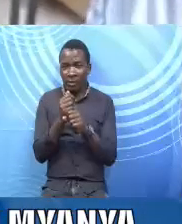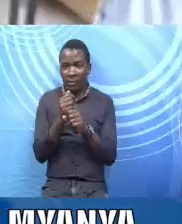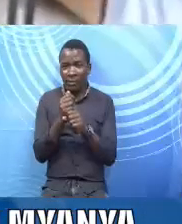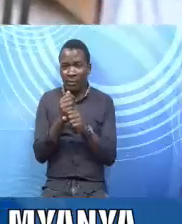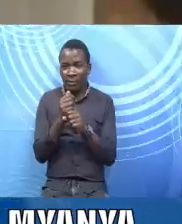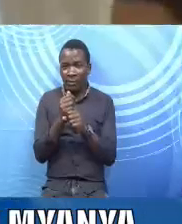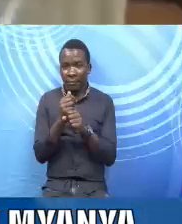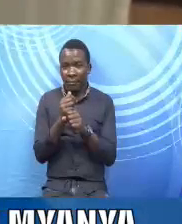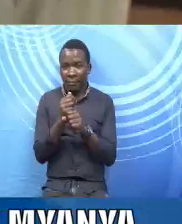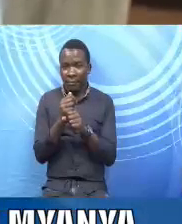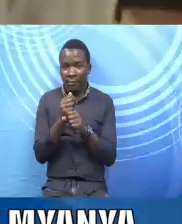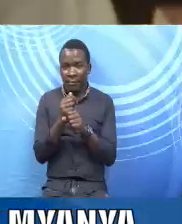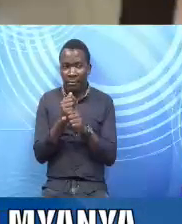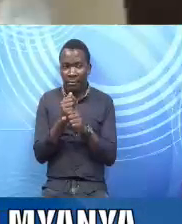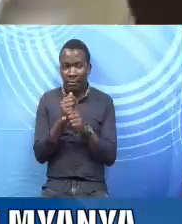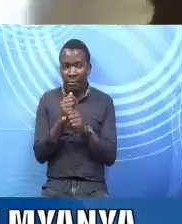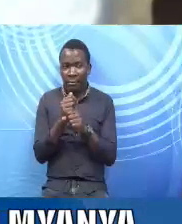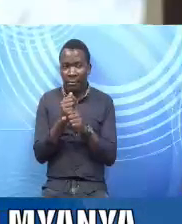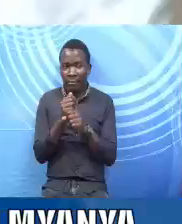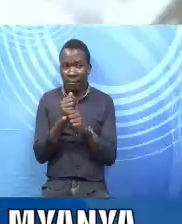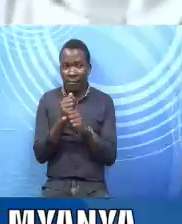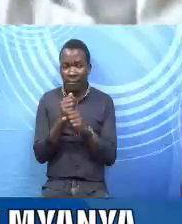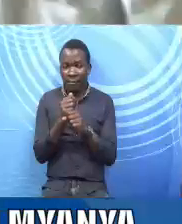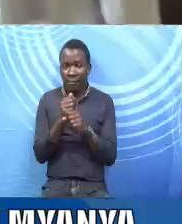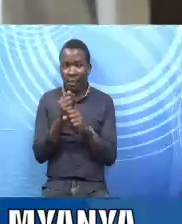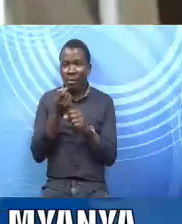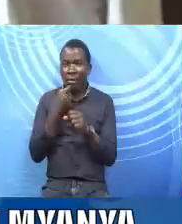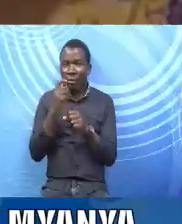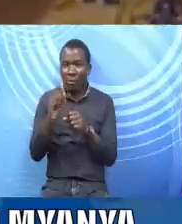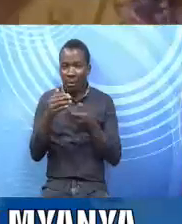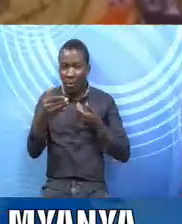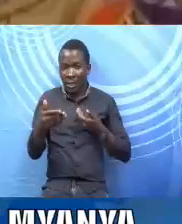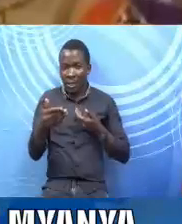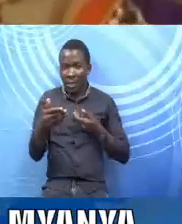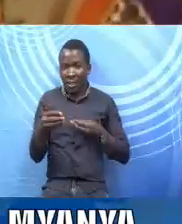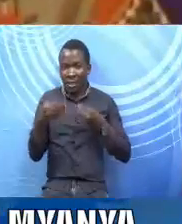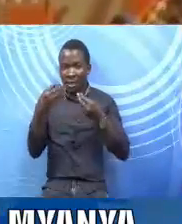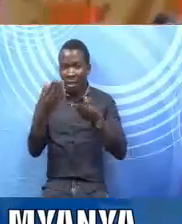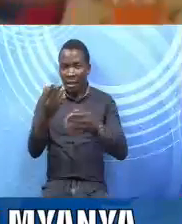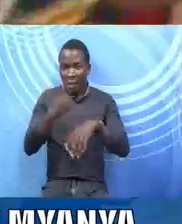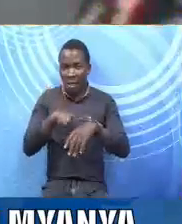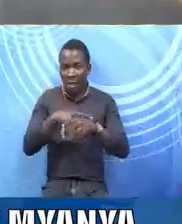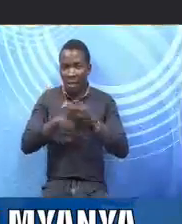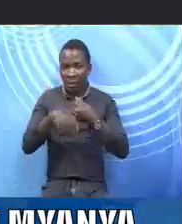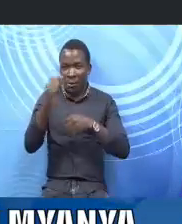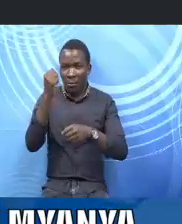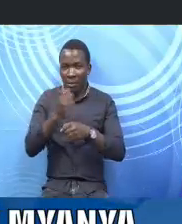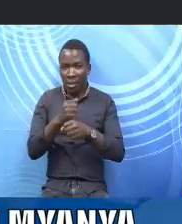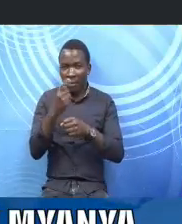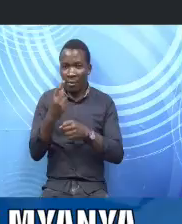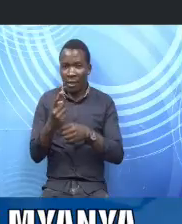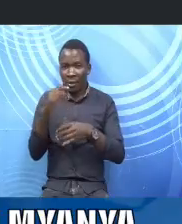mu kazi batuza izo mpamyabushobozi bagomba kubanza bahawe grace period y'umwaka uzabatabyuje